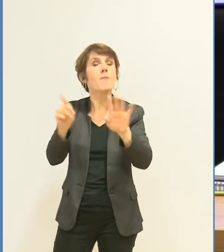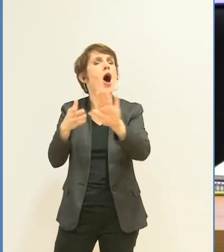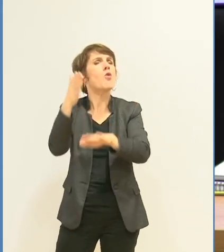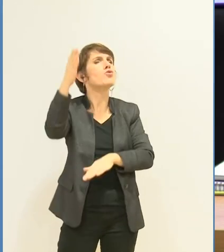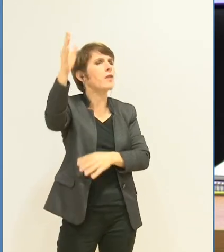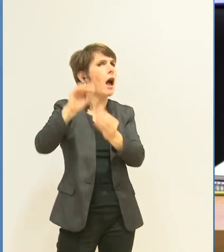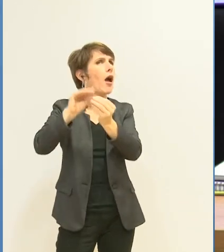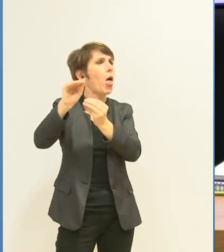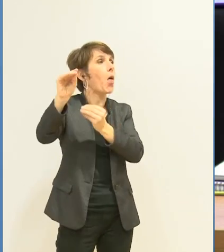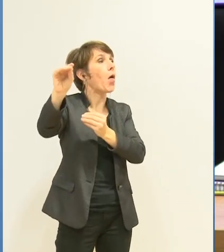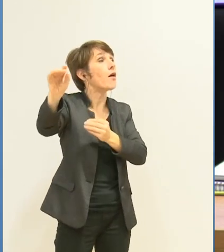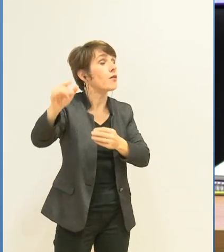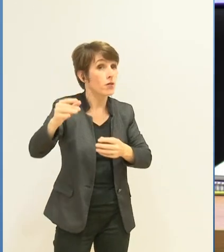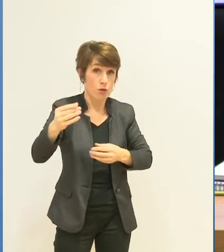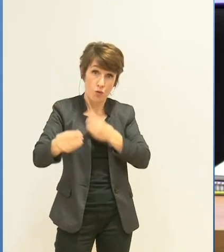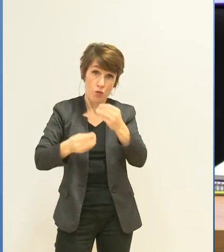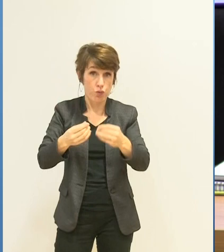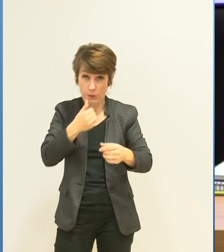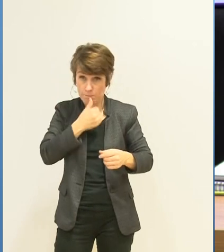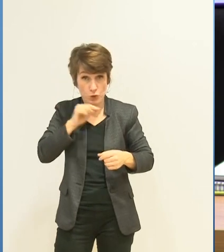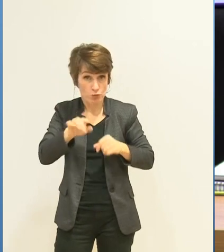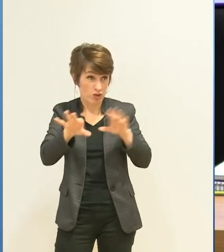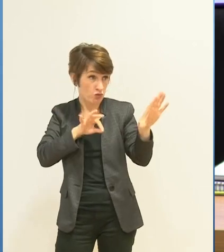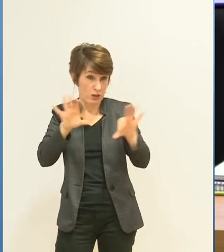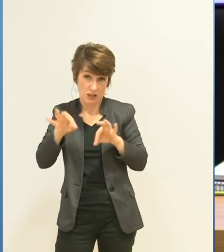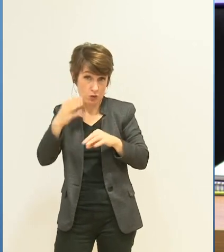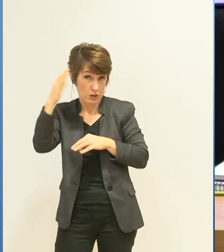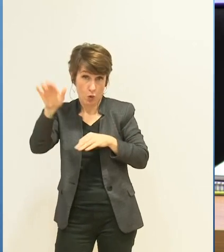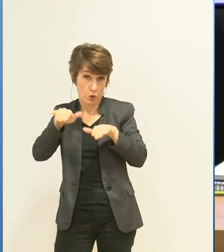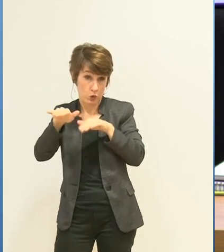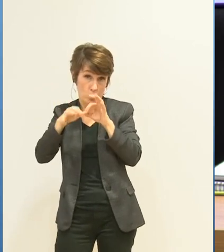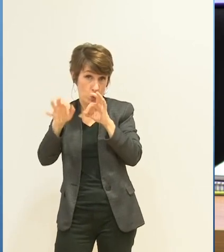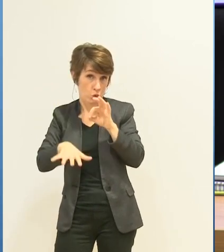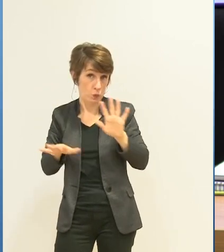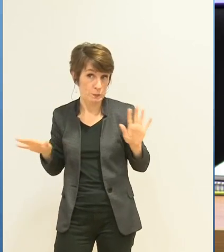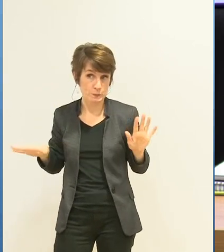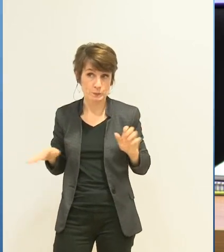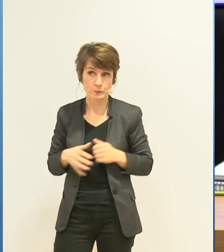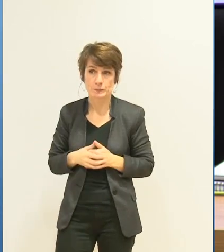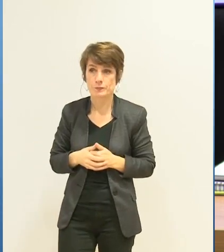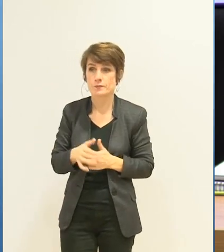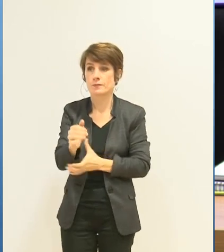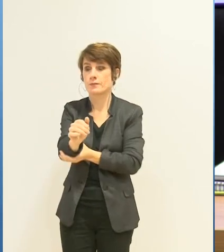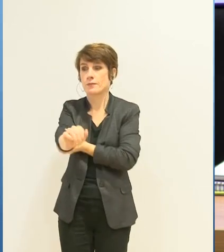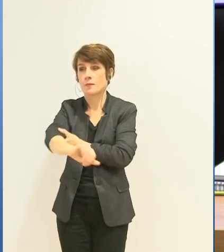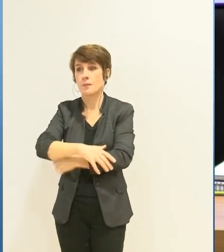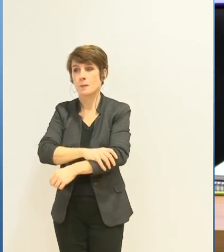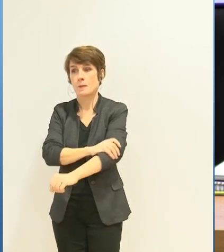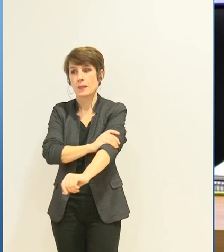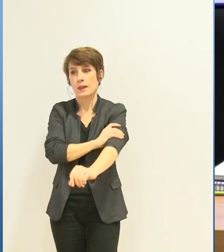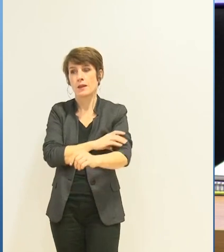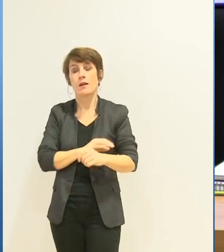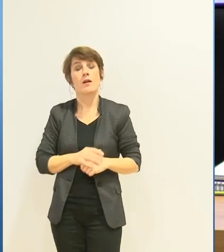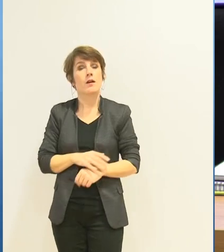détriment d'autres d'autres arbitrable et puisque je parle d' impasse budgétaire je voudrais